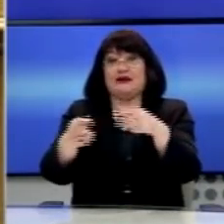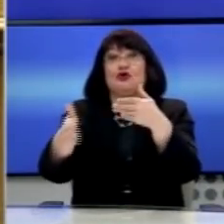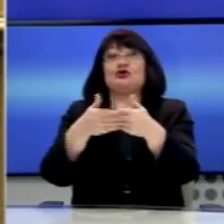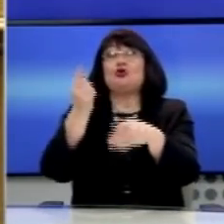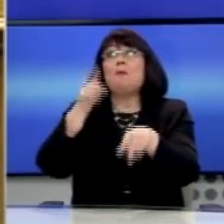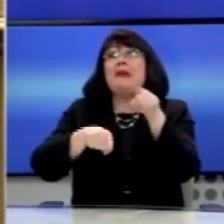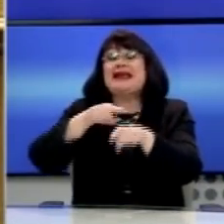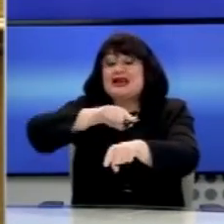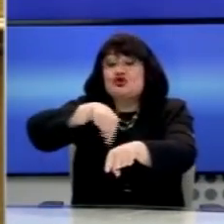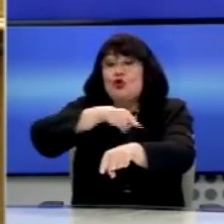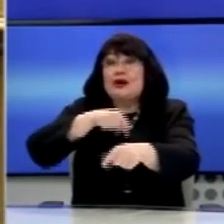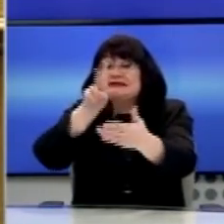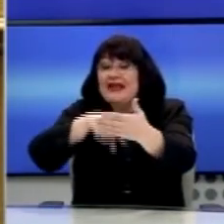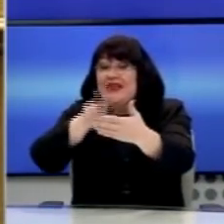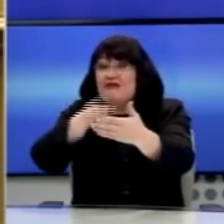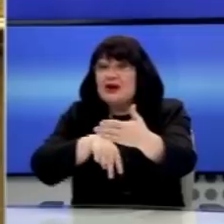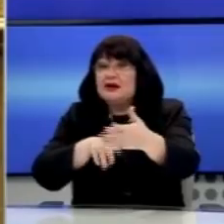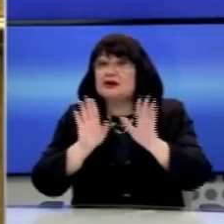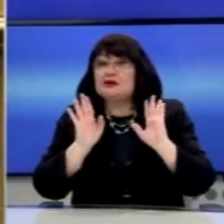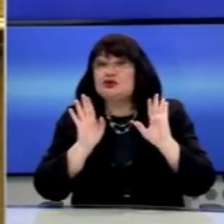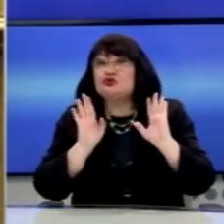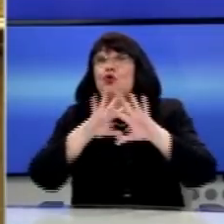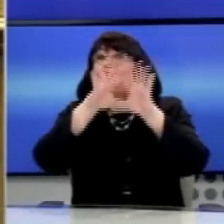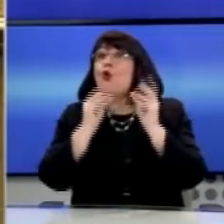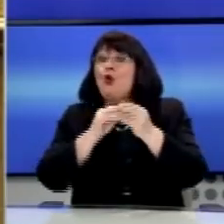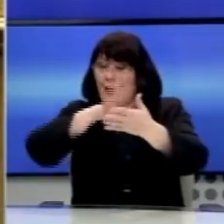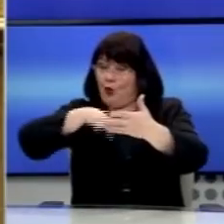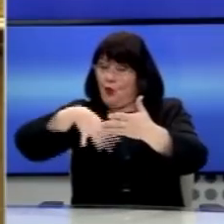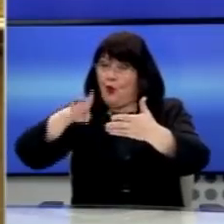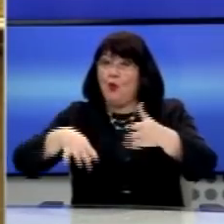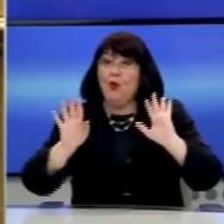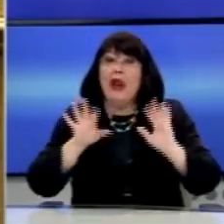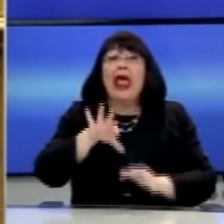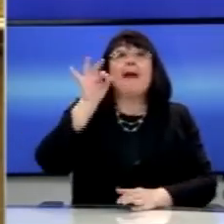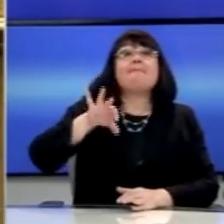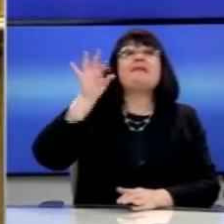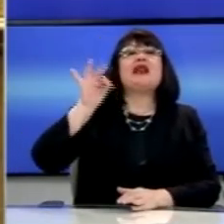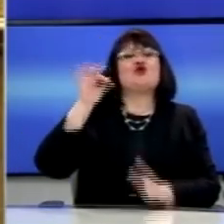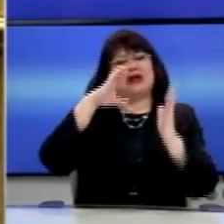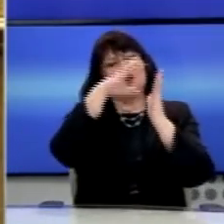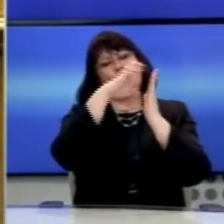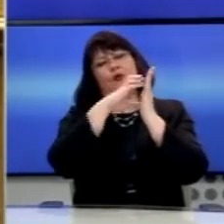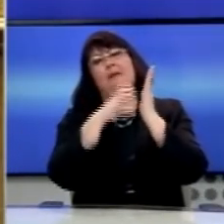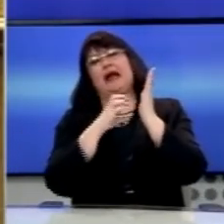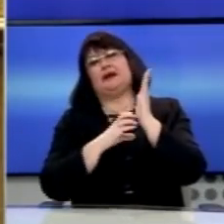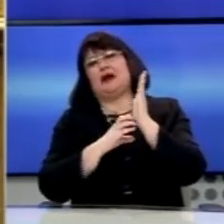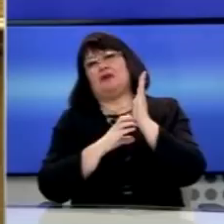κάποιες ώρες. Και μάλιστα ούτε καν όλη η σύμβαση, αλλά κατ' επιλογή της εταιρείας